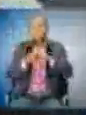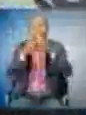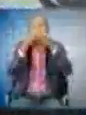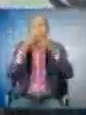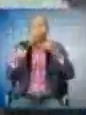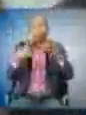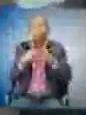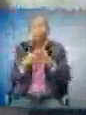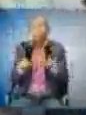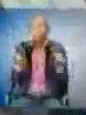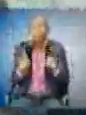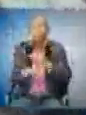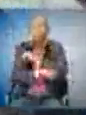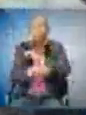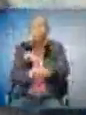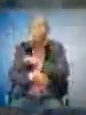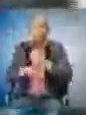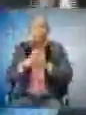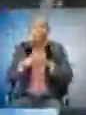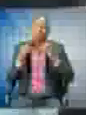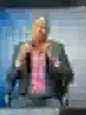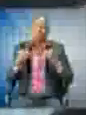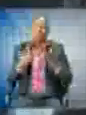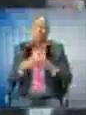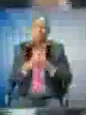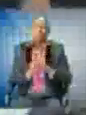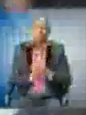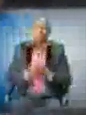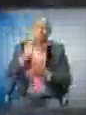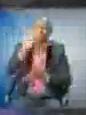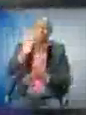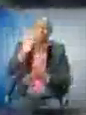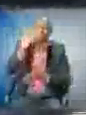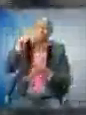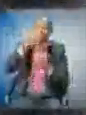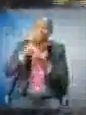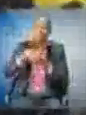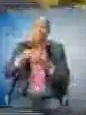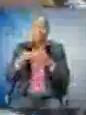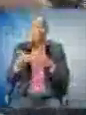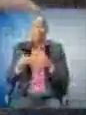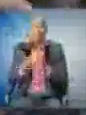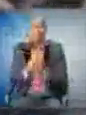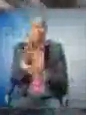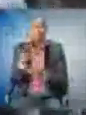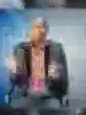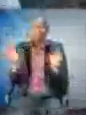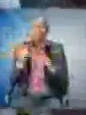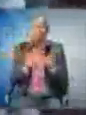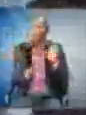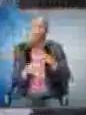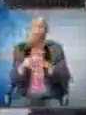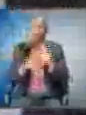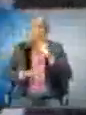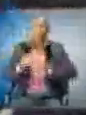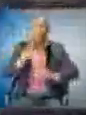kulikasi chikubariba moto. 8 millions de dollars. Au moment où il exécute quelques pas sur le pont, il est comme dissous dans la marée humaine qui ne le lâche